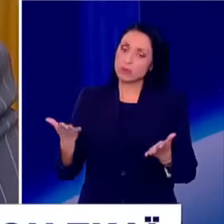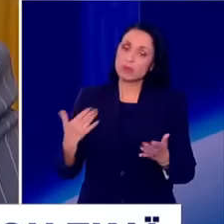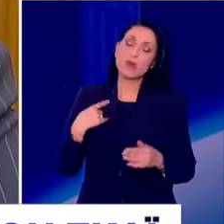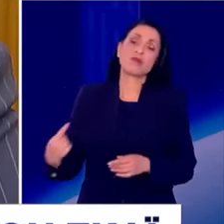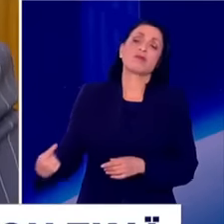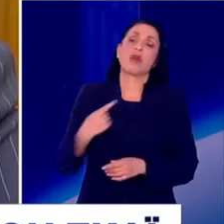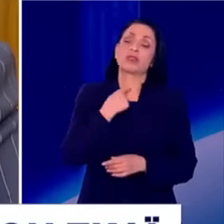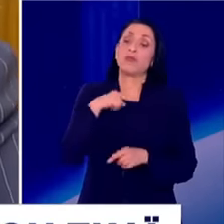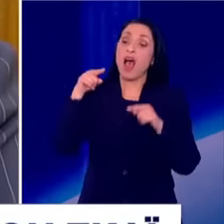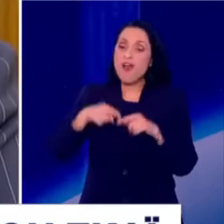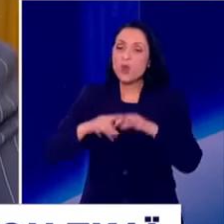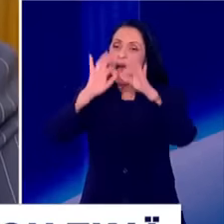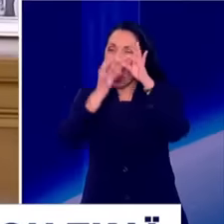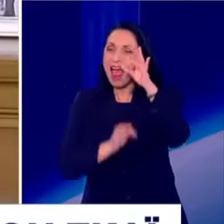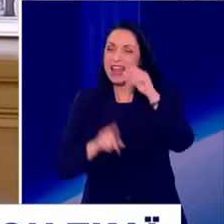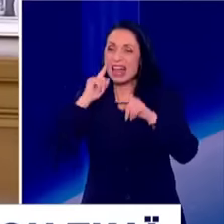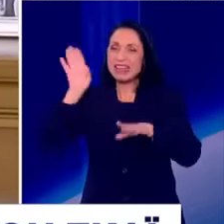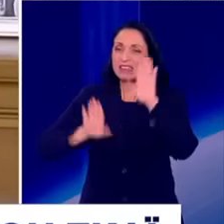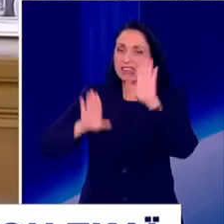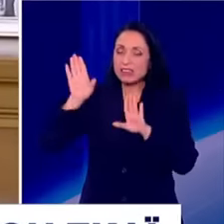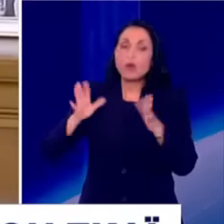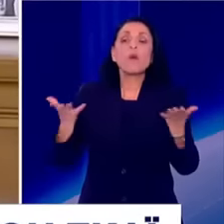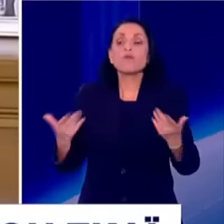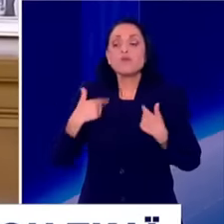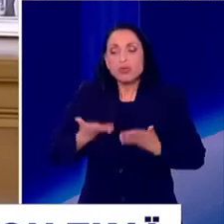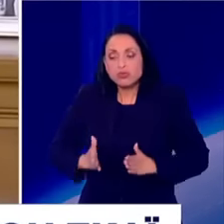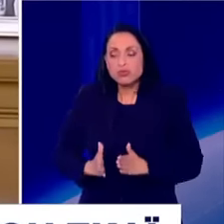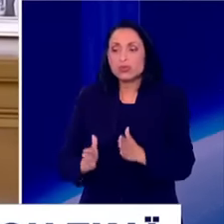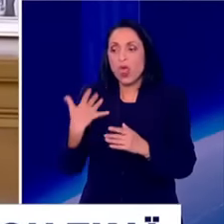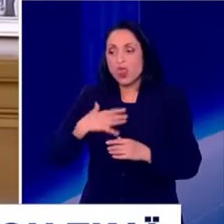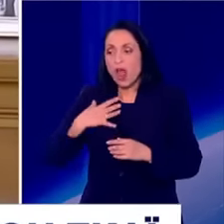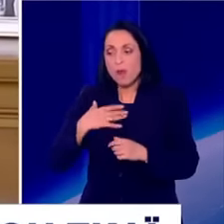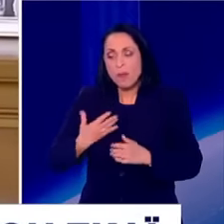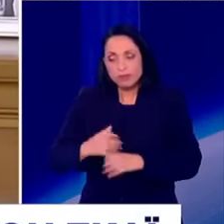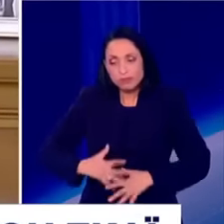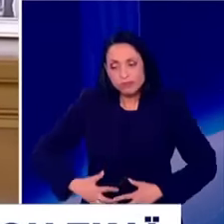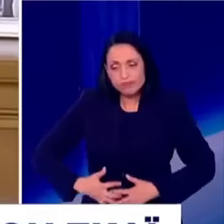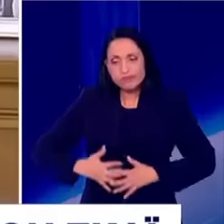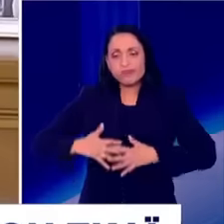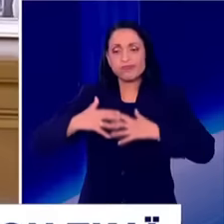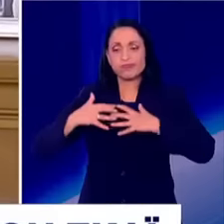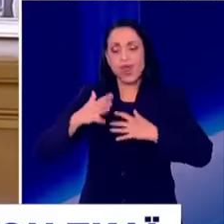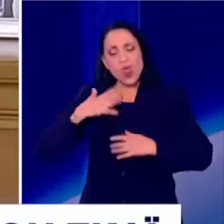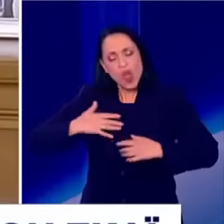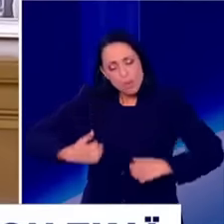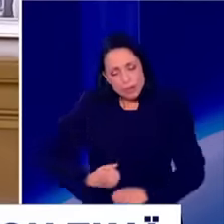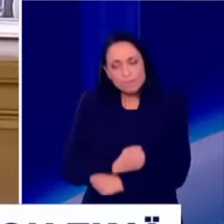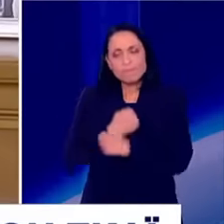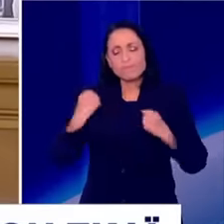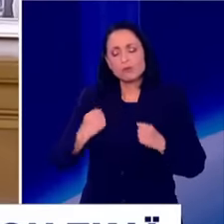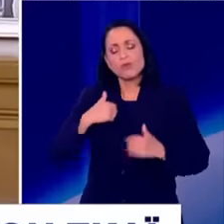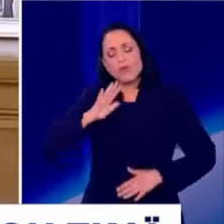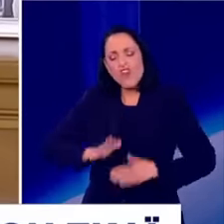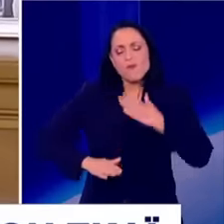οικονομίας μας. Και η ανάλυση αυτή είναι απολύτως σωστή. Πώς θα καλύψουμε λοιπόν το χαμένο έδαφος? Το καλύπτουμε όσο πιο γρήγορα γίνεται. Θαύματα δεν μπορώ να